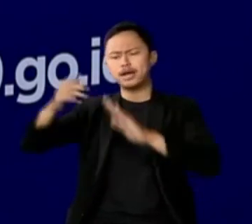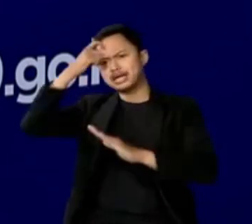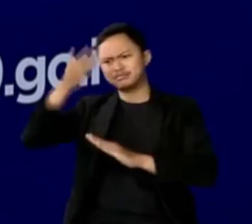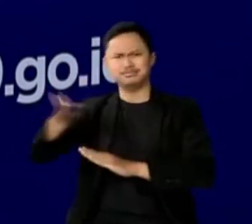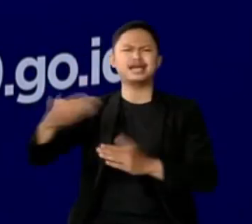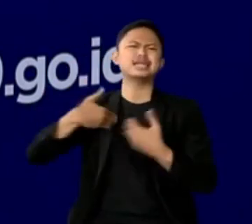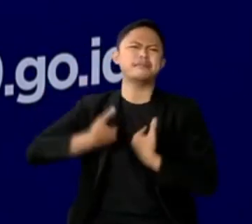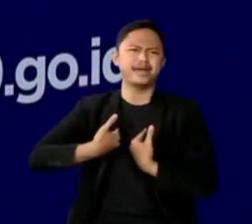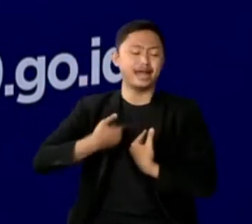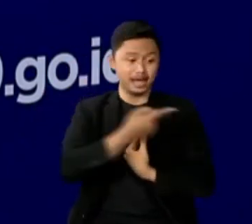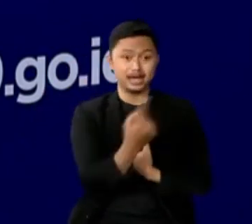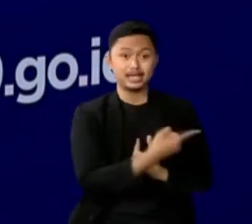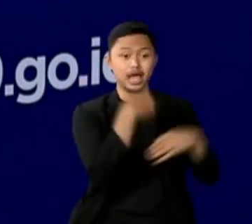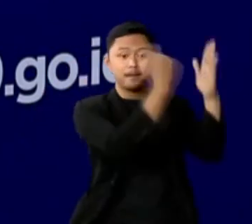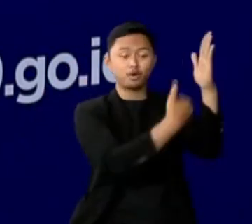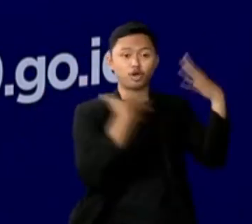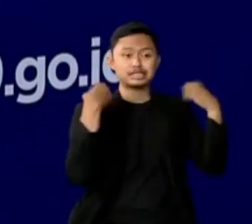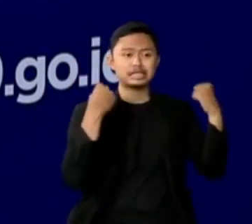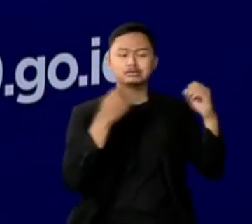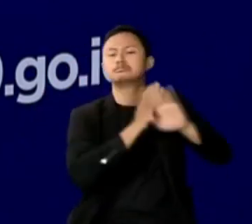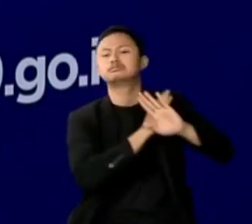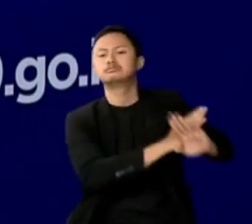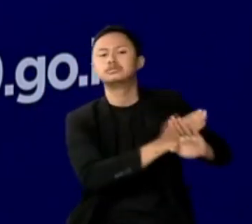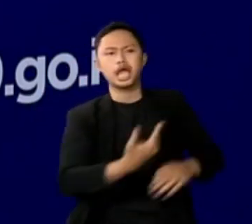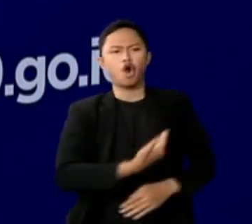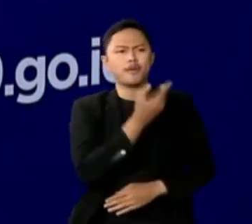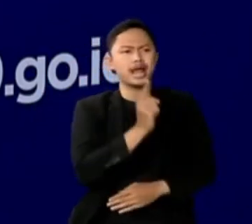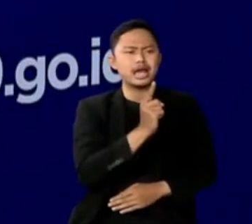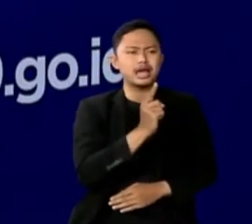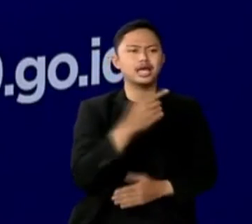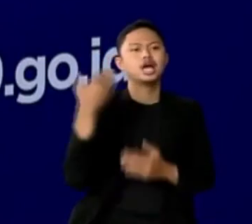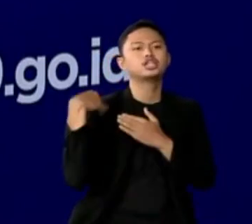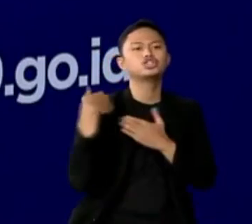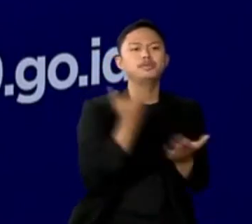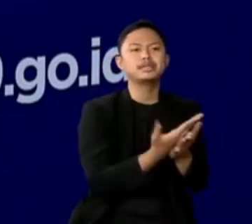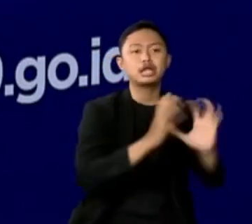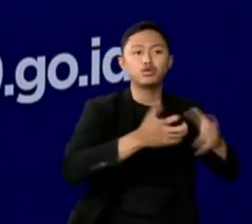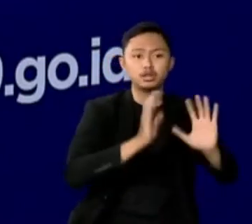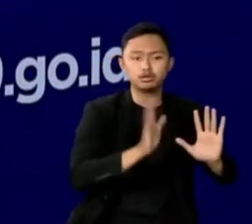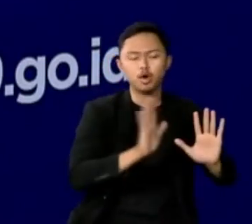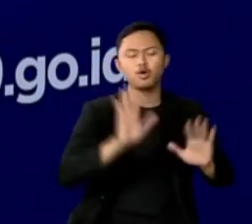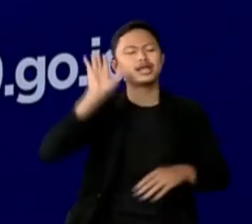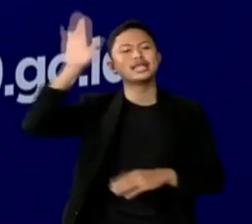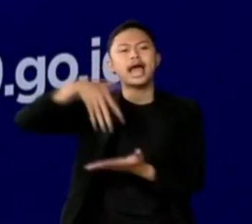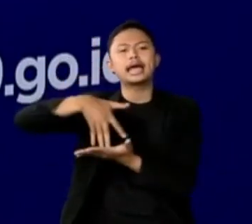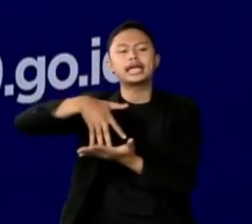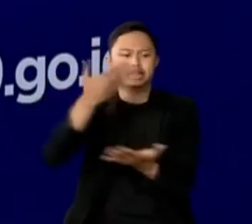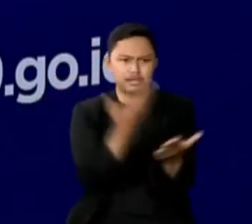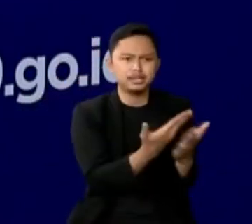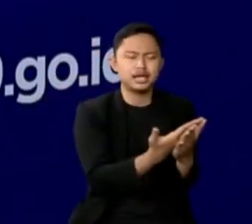mereka yang mengabaikan protokol kesehatan sehingga menimbulkan korban jiwa bukan hanya dimintai pertanggungjawaban di dunia tetapi juga di akhirat